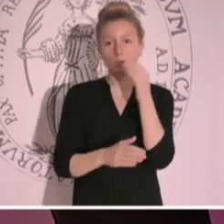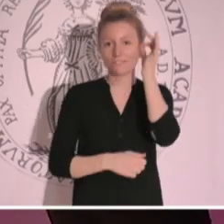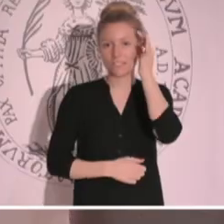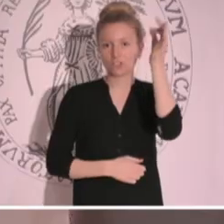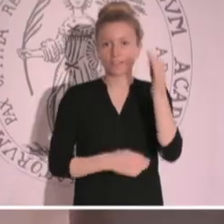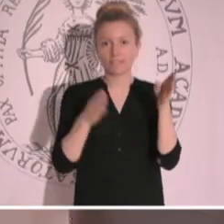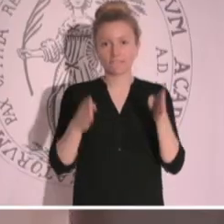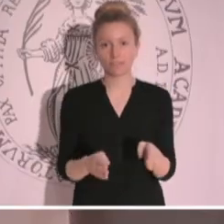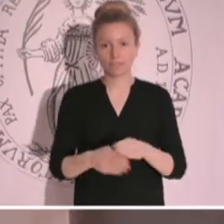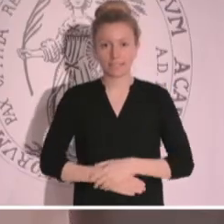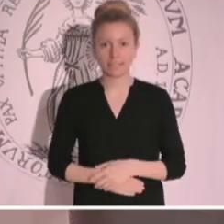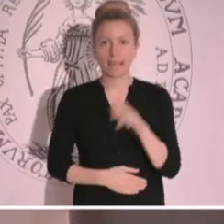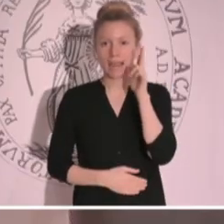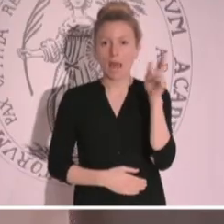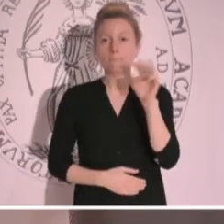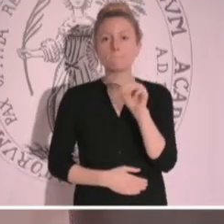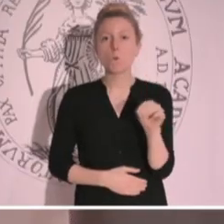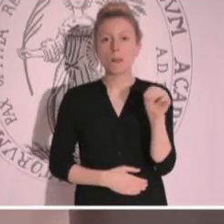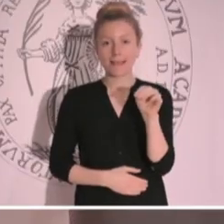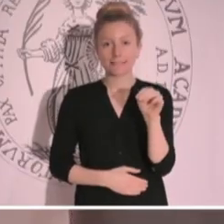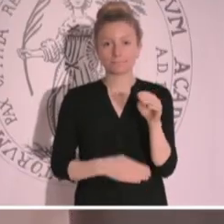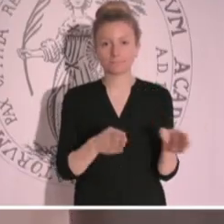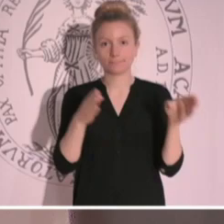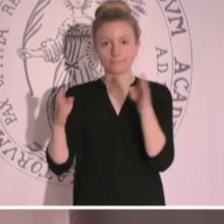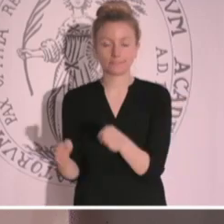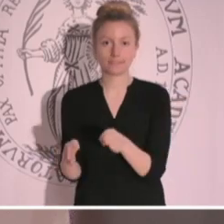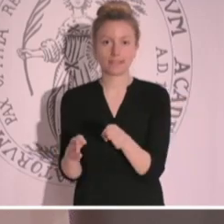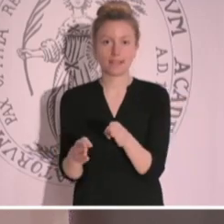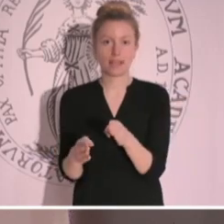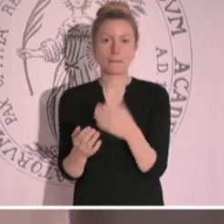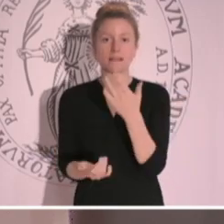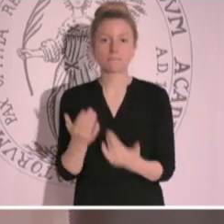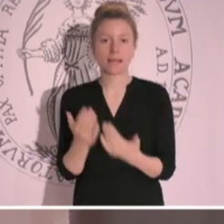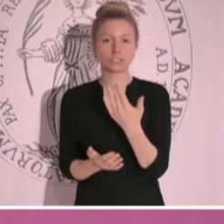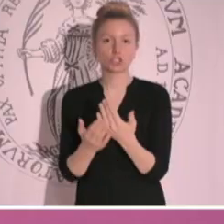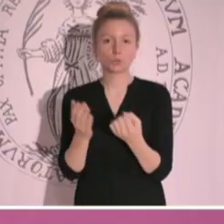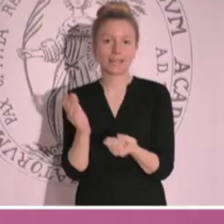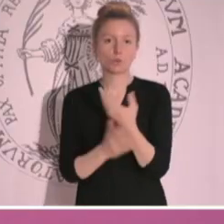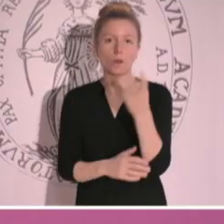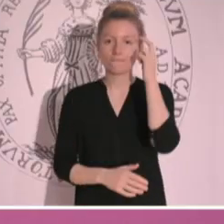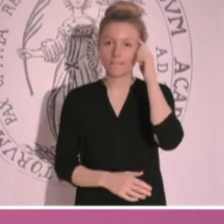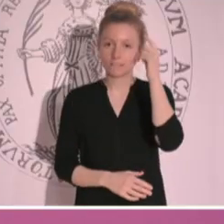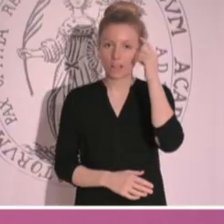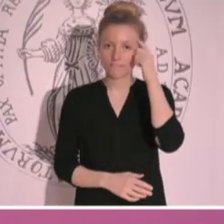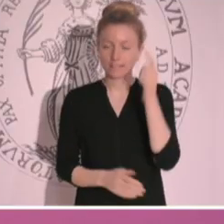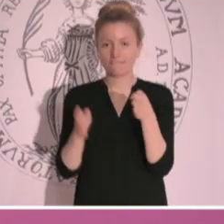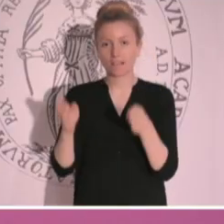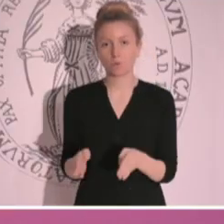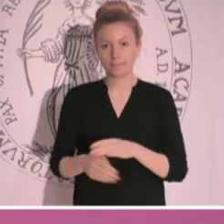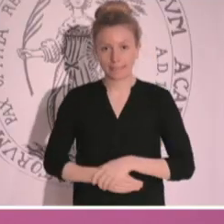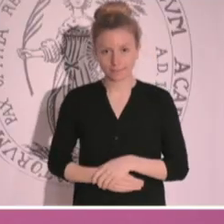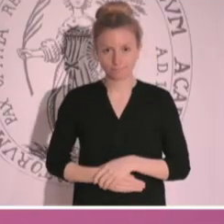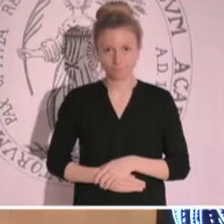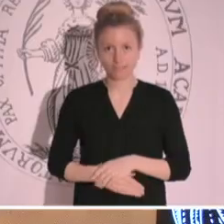der Mathematisch-Naturwissenschaftlichen Fakultät, Professor Dr. Axel Scheidig und der Technischen Fakultät, Professor Dr.